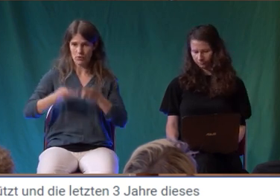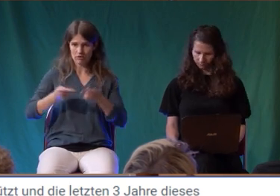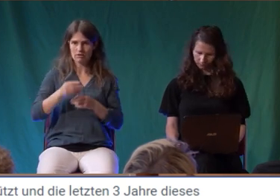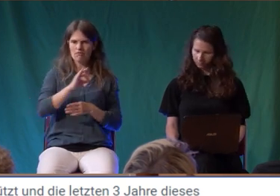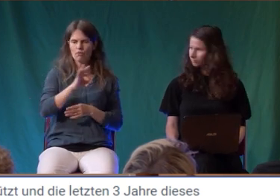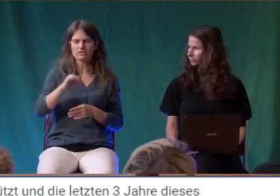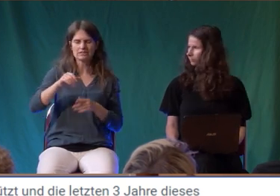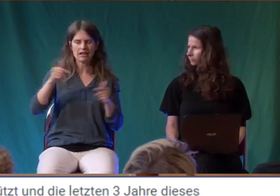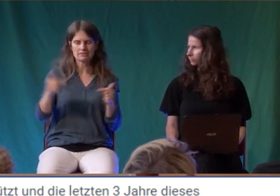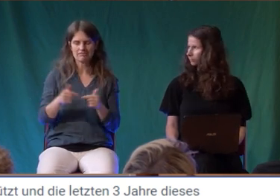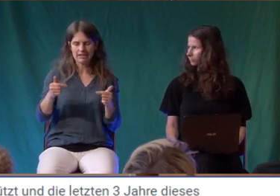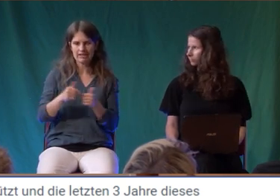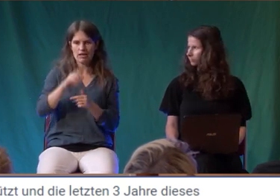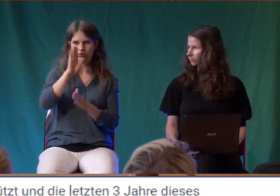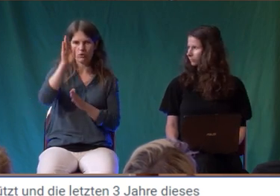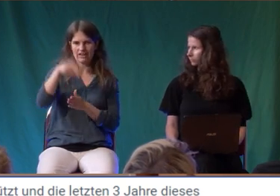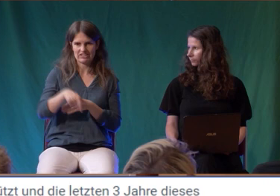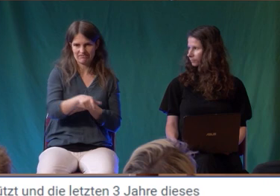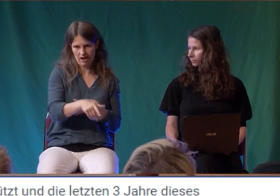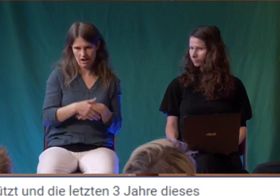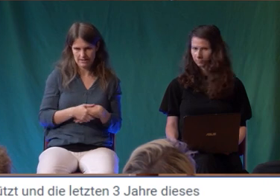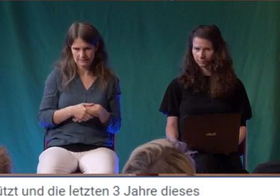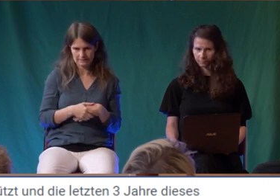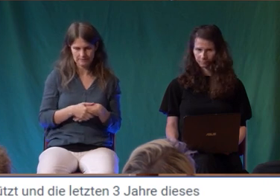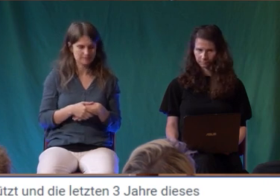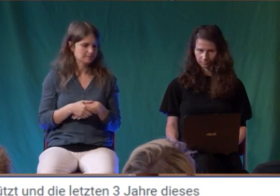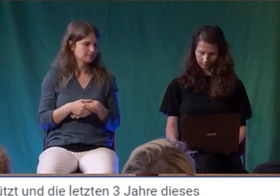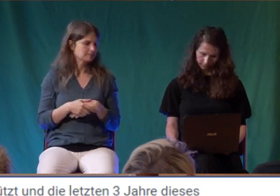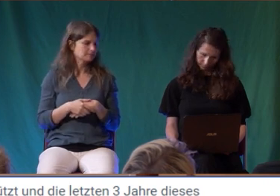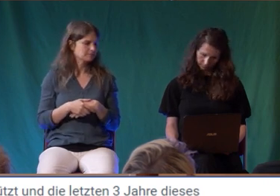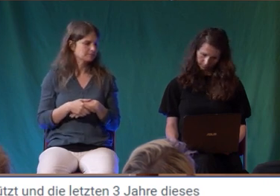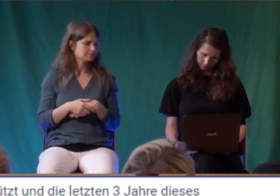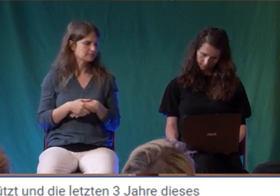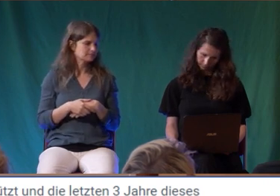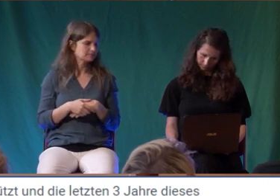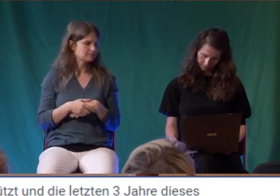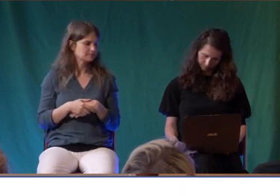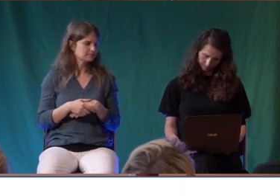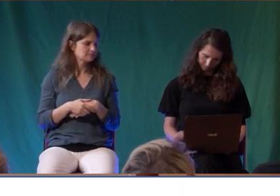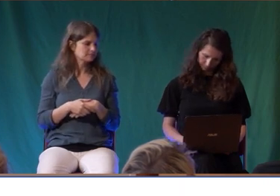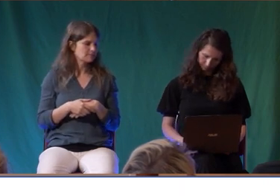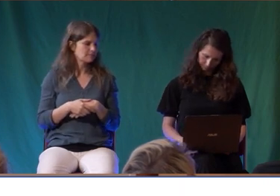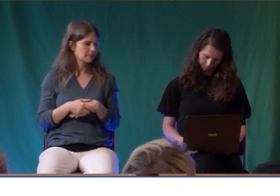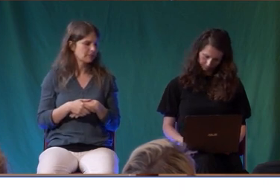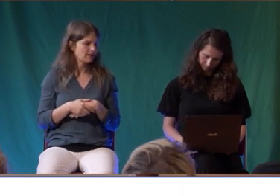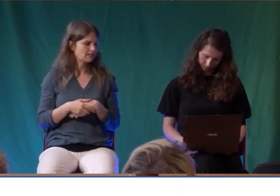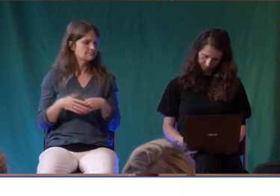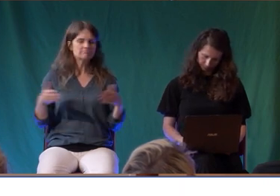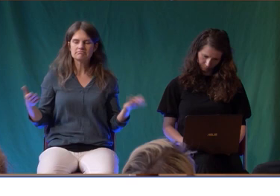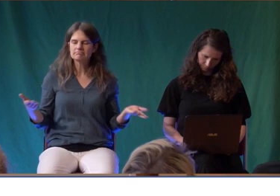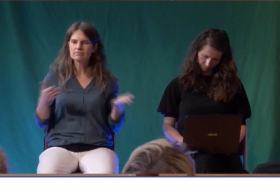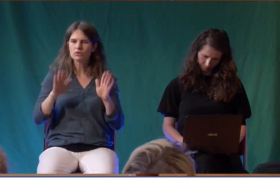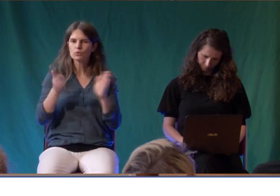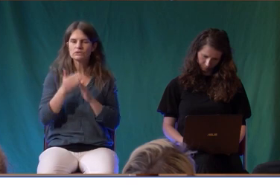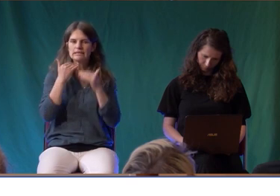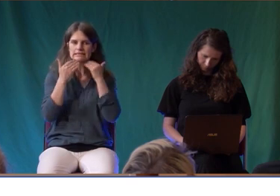Nordrhein-Westfalen ich möchte Ihnen in meinem Vortrag kurz berichten warum wir das Projekt überhaupt gemacht